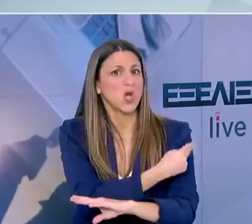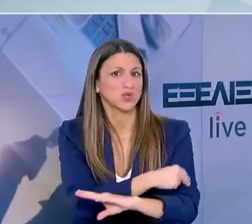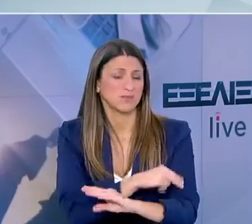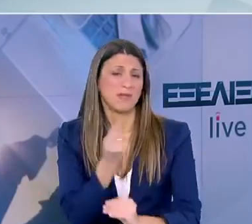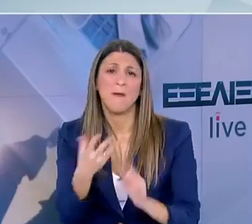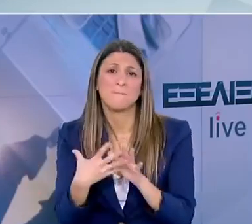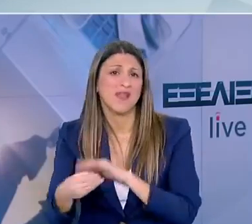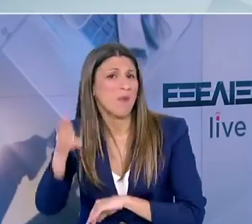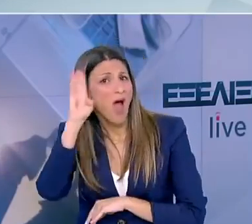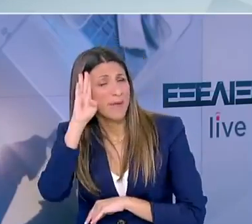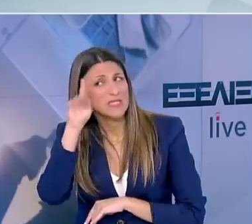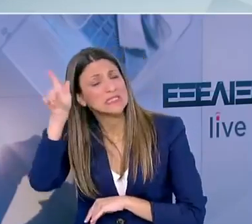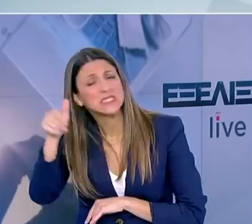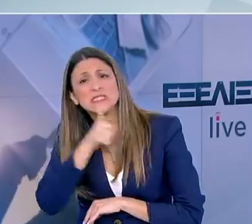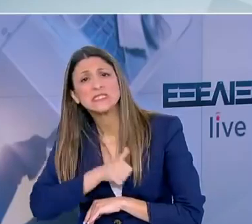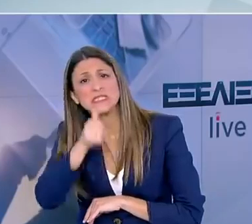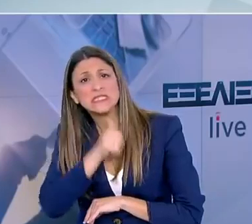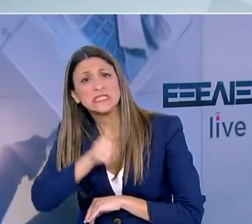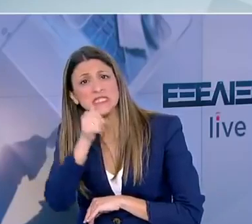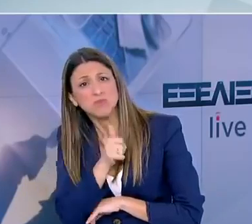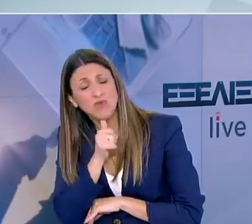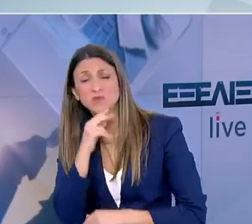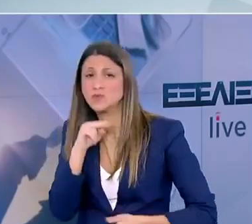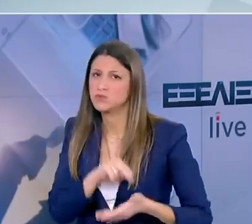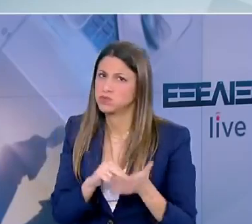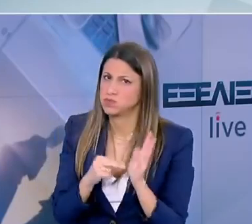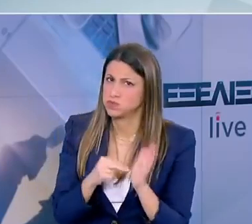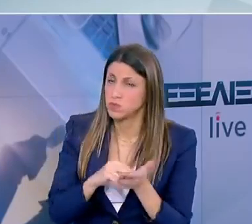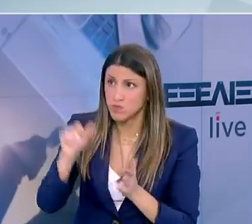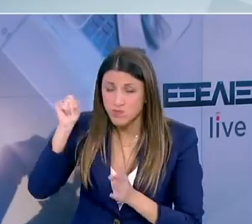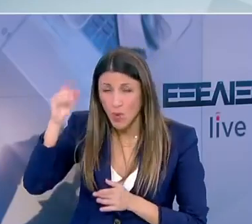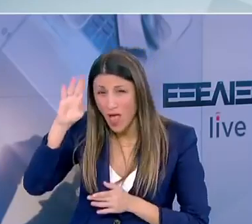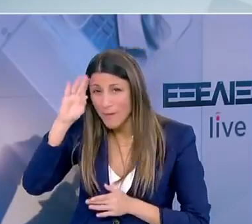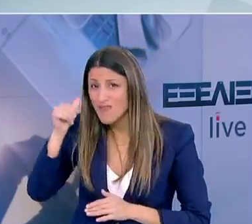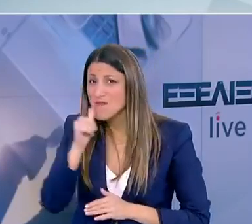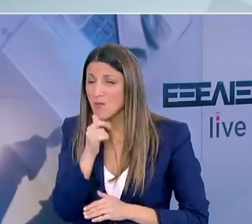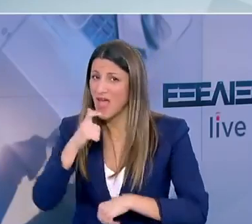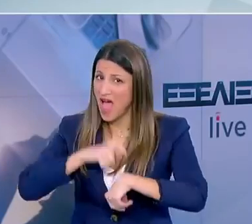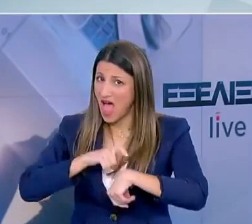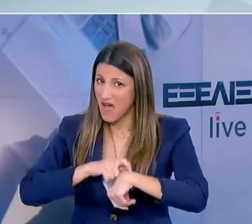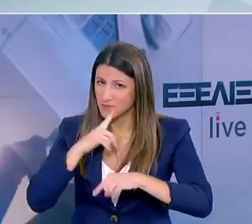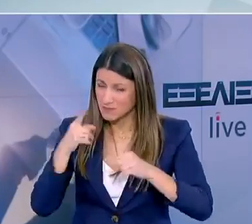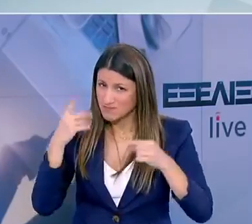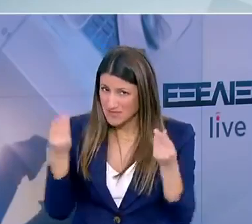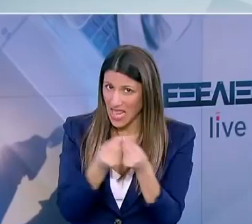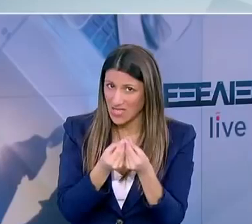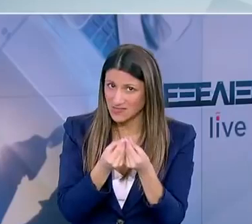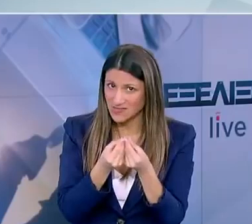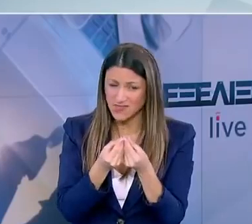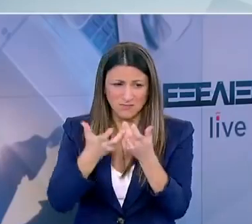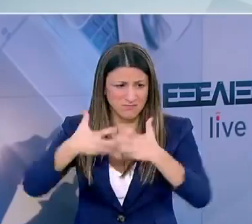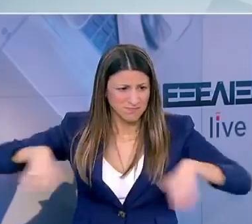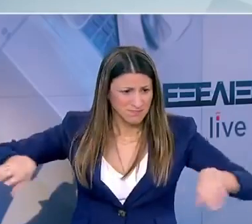Πολιτείες της Αμερικής. Δεν υπάρχει χώρος για διακρίσεις, για μίσος, για φόβο, για διχασμό,